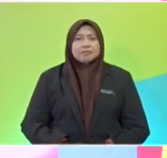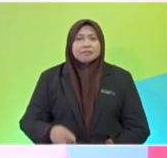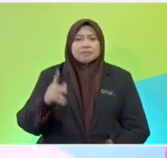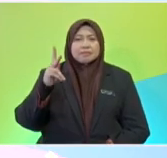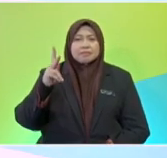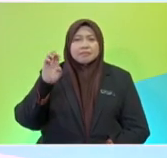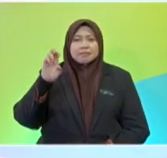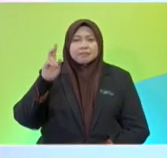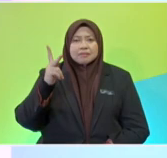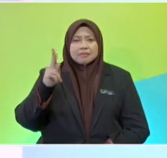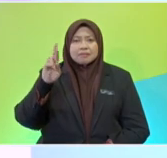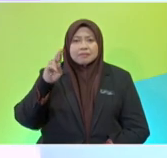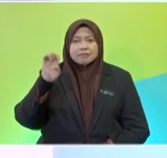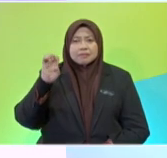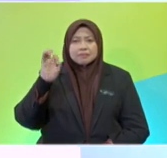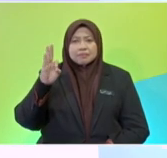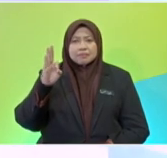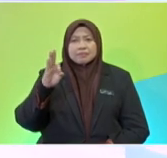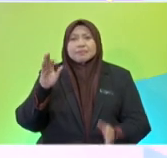kita lihat